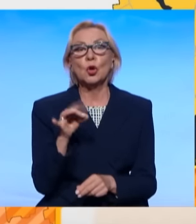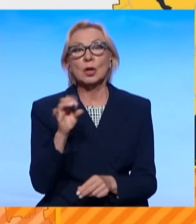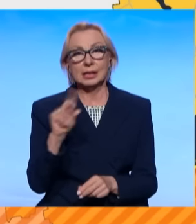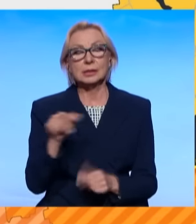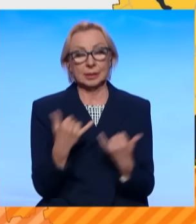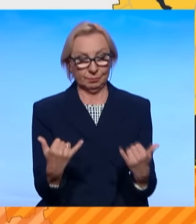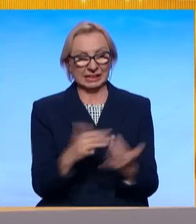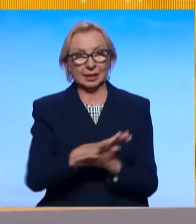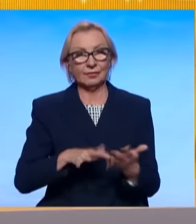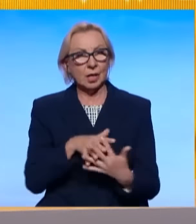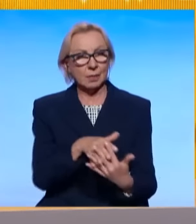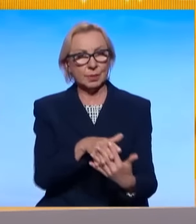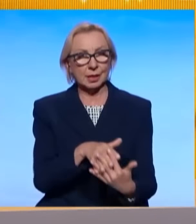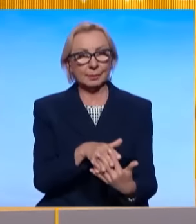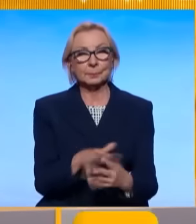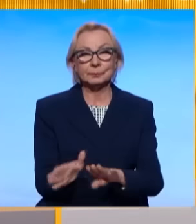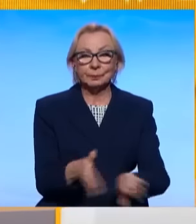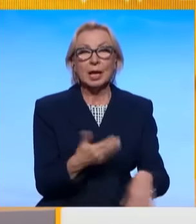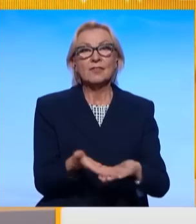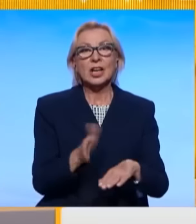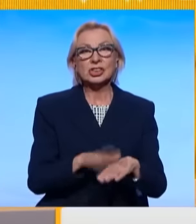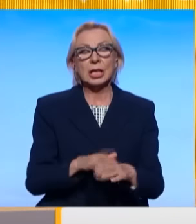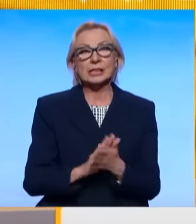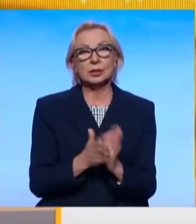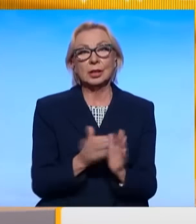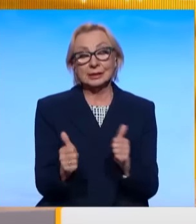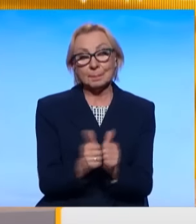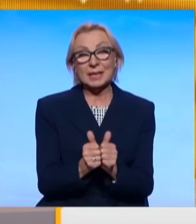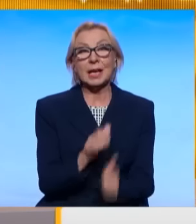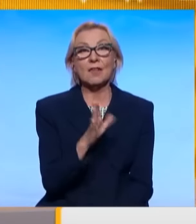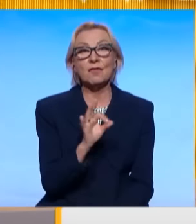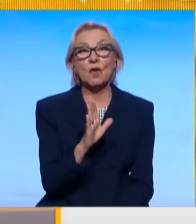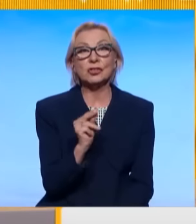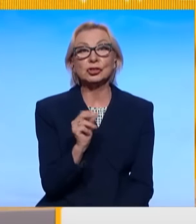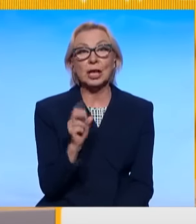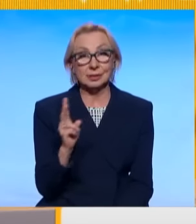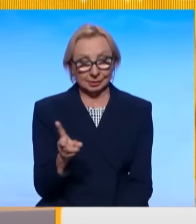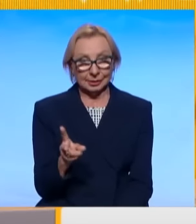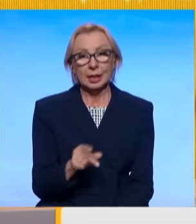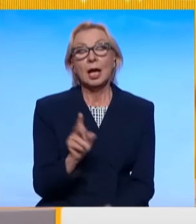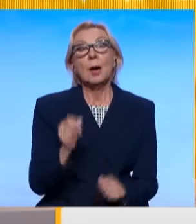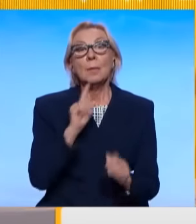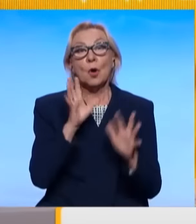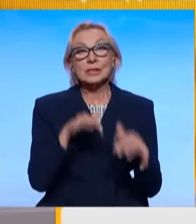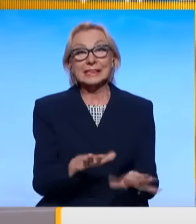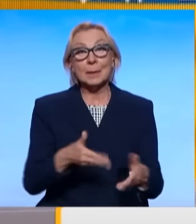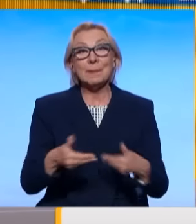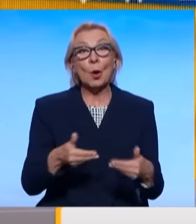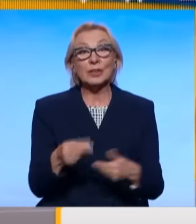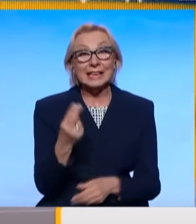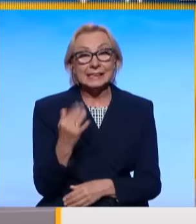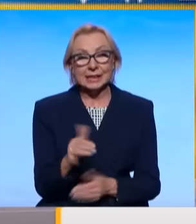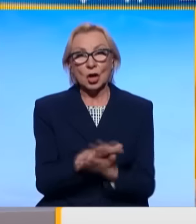бій. Важка ситуація зараз біля Вовчанська, але морські піхотинці 36-ї окремої бригади